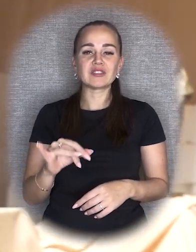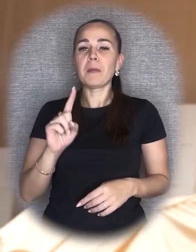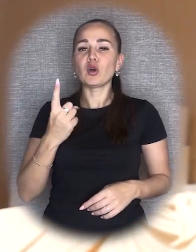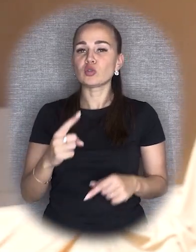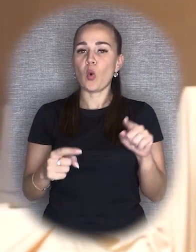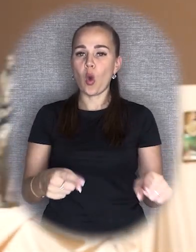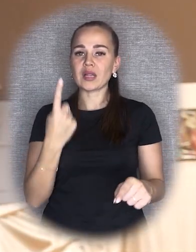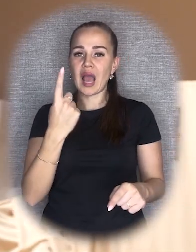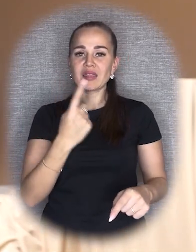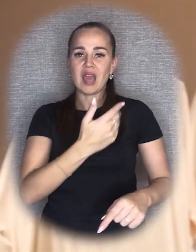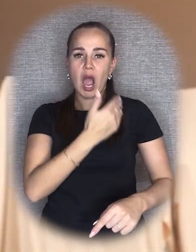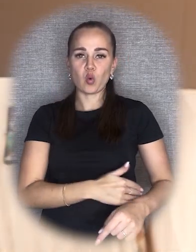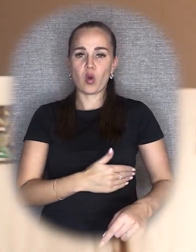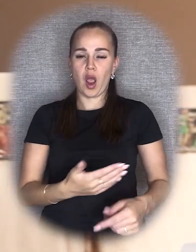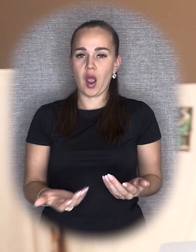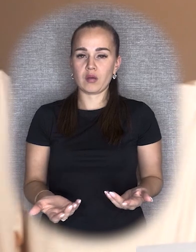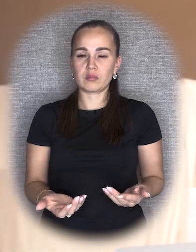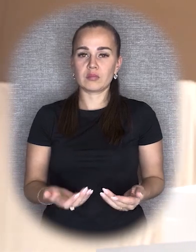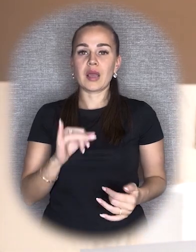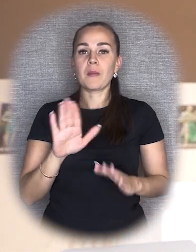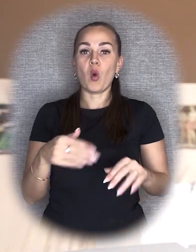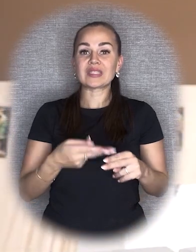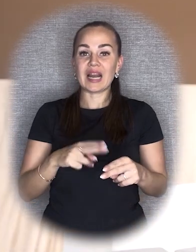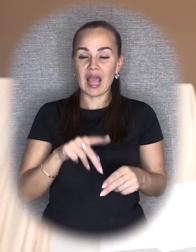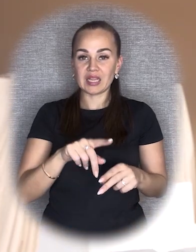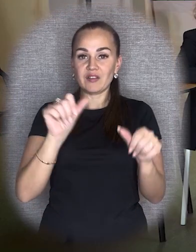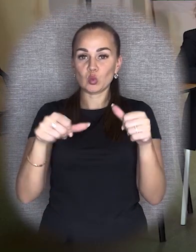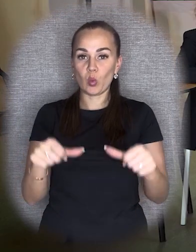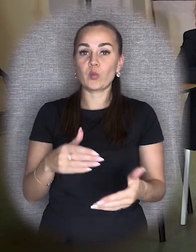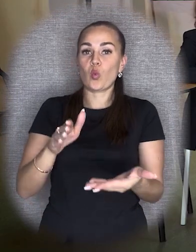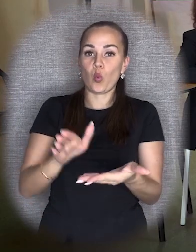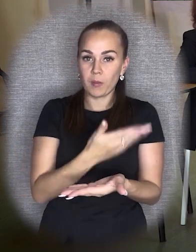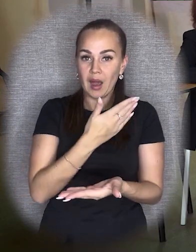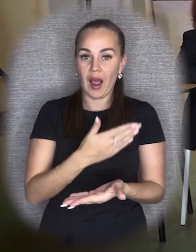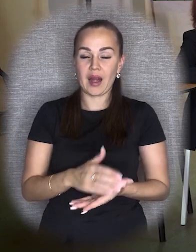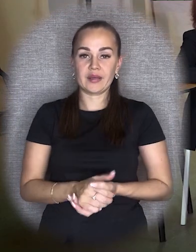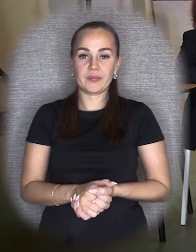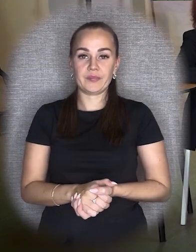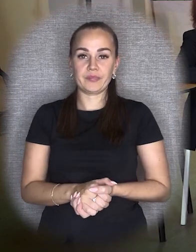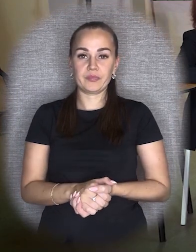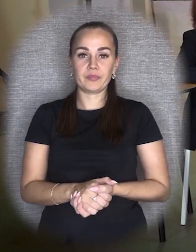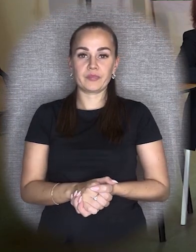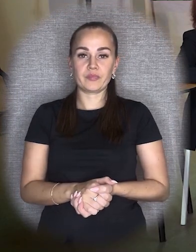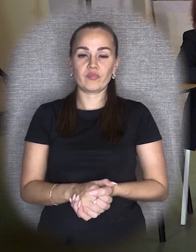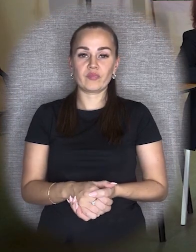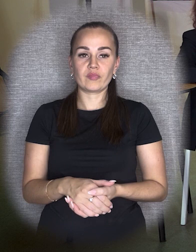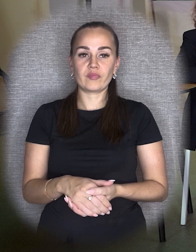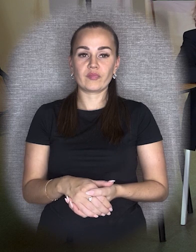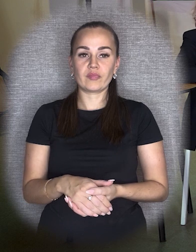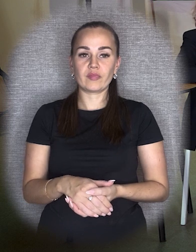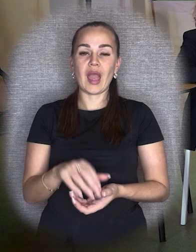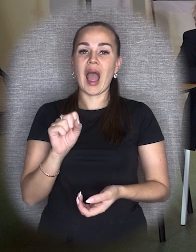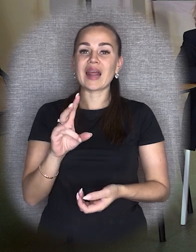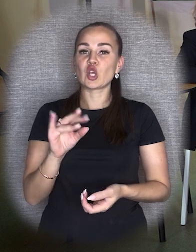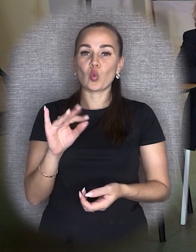рукой. И после этого эту скульптуру убрали с выставки. То есть, ну, Аникушина трогать нельзя,